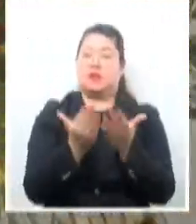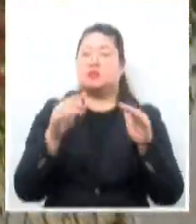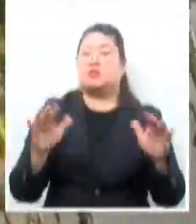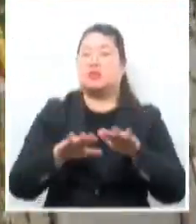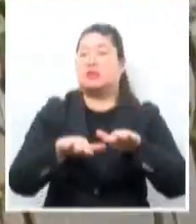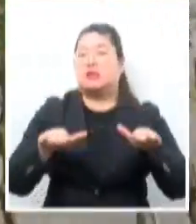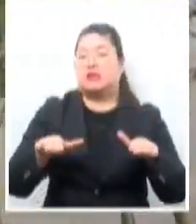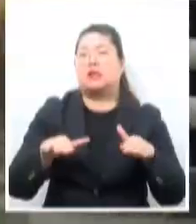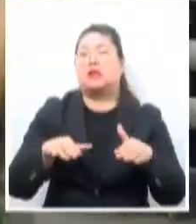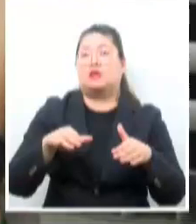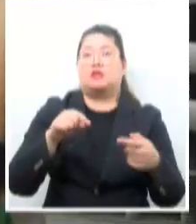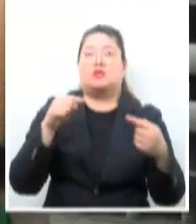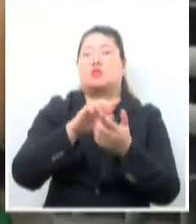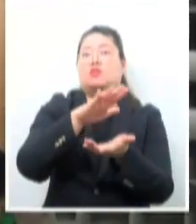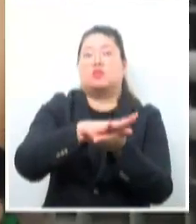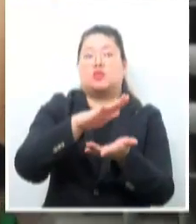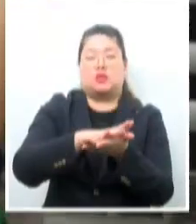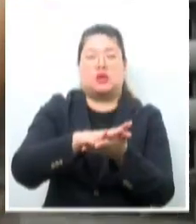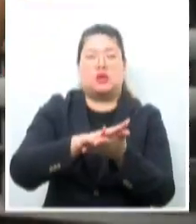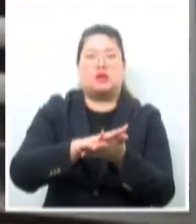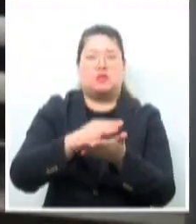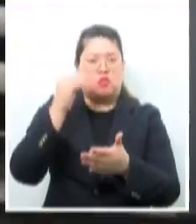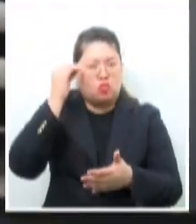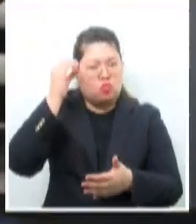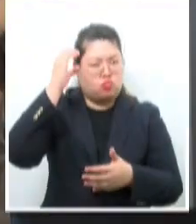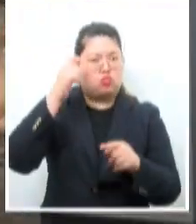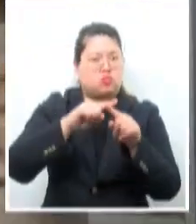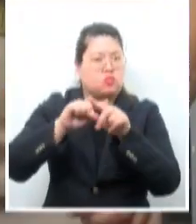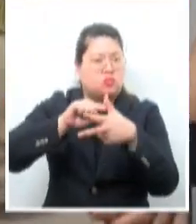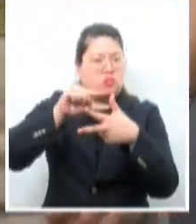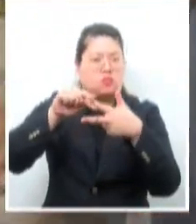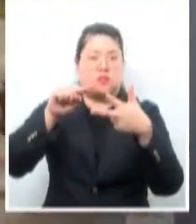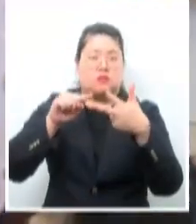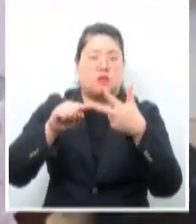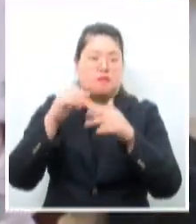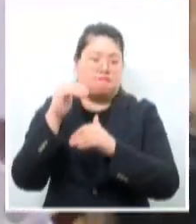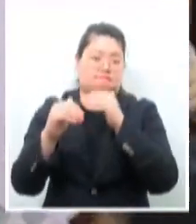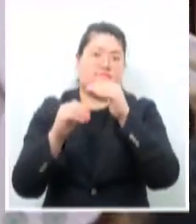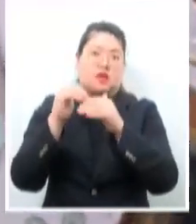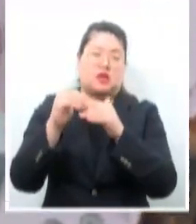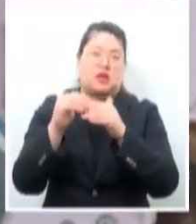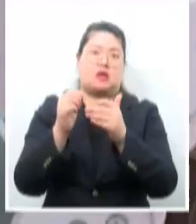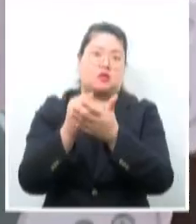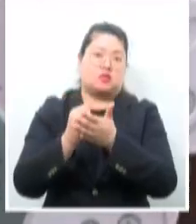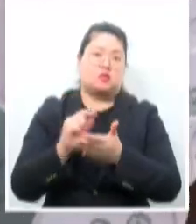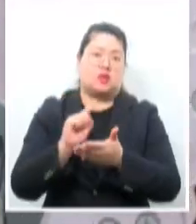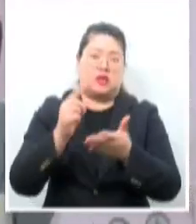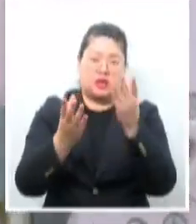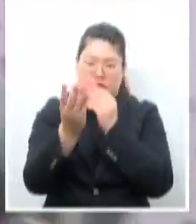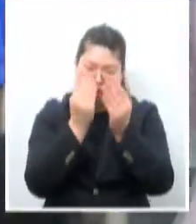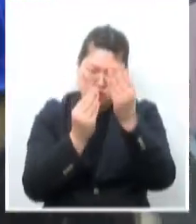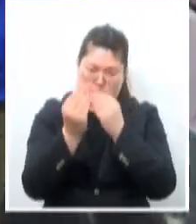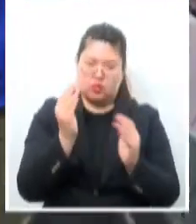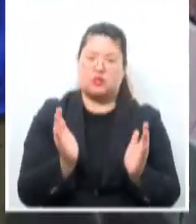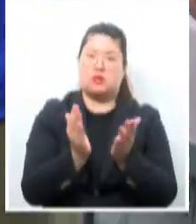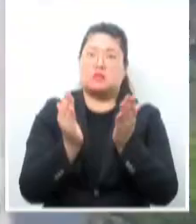นโรงเรียนชุมชนบ้านพบพระได้เกิดสมรรถนะที่สำคัญทั้ง3รูปแบบได้พัฒนาขึ้นมาเพื่อตอบสนองการเรียนรู้ของผู้เรียนเ